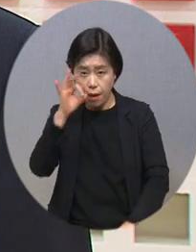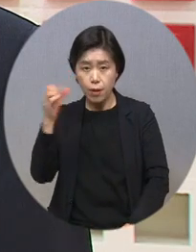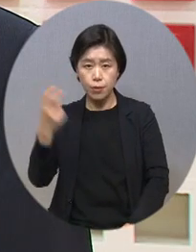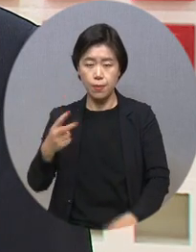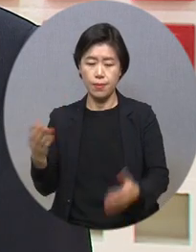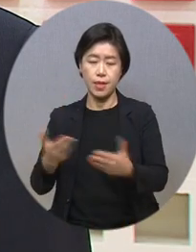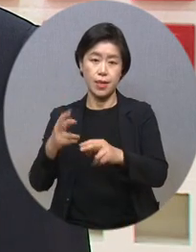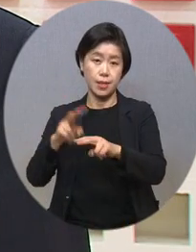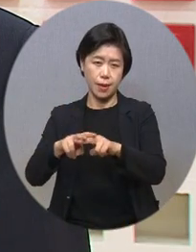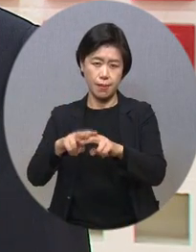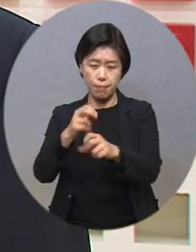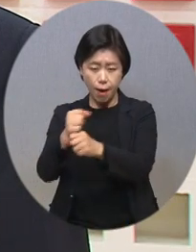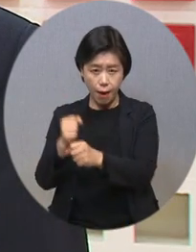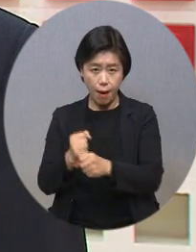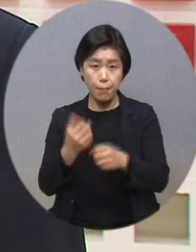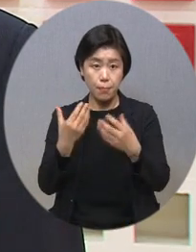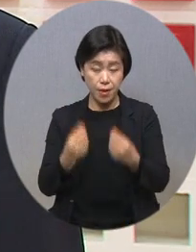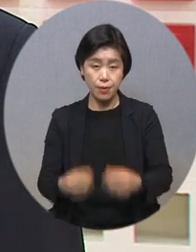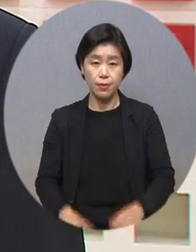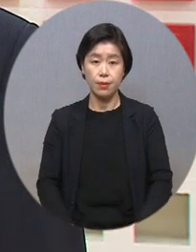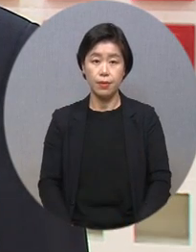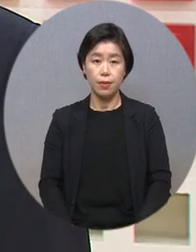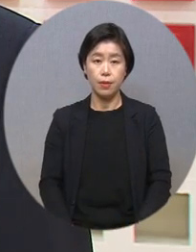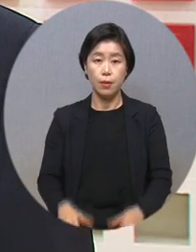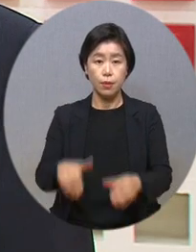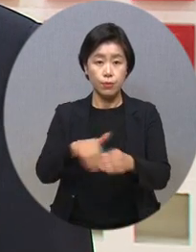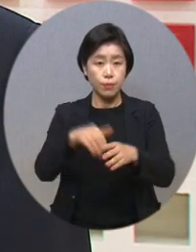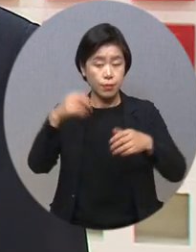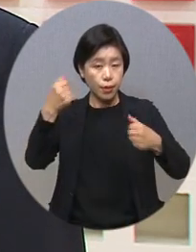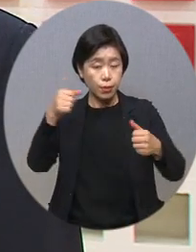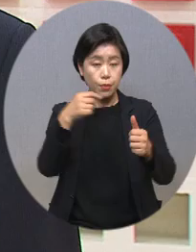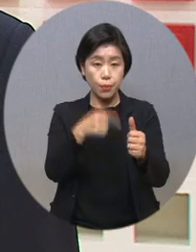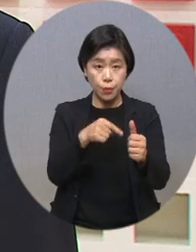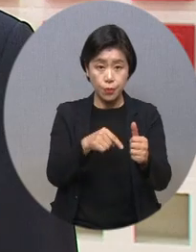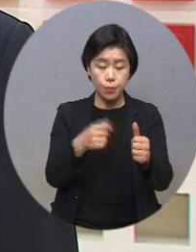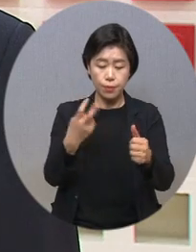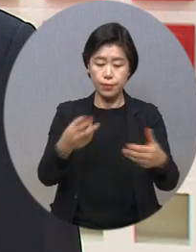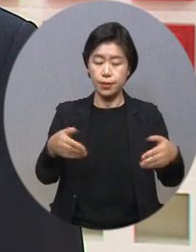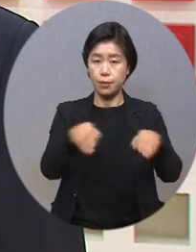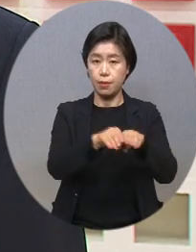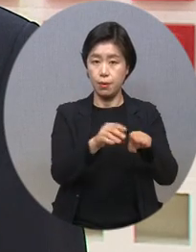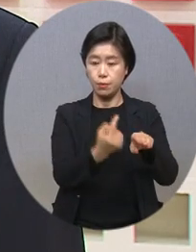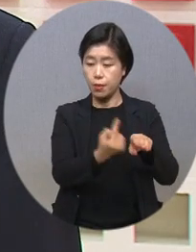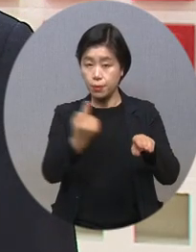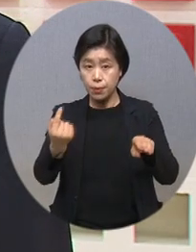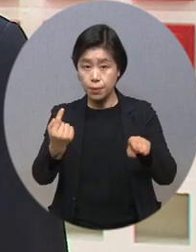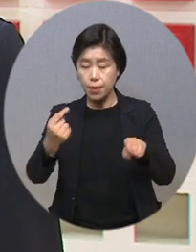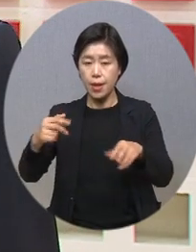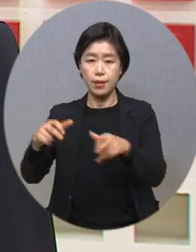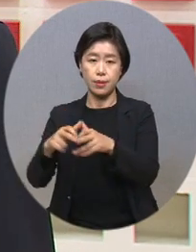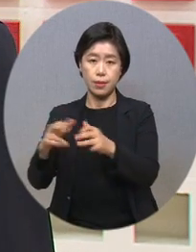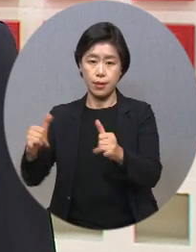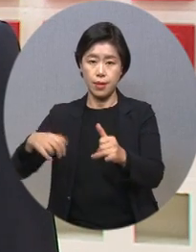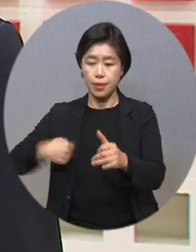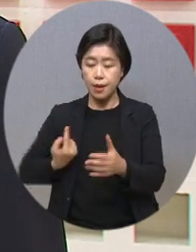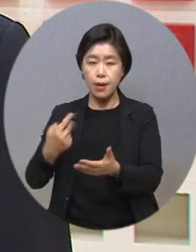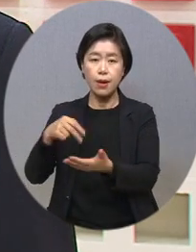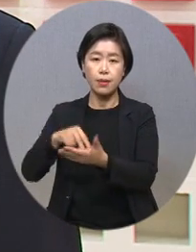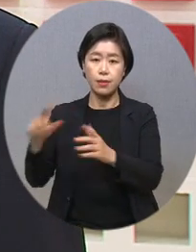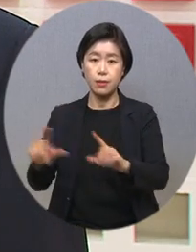를 창조하며 문화 예술 교육과 시설 퇴소 자 개인의 자립 생활을